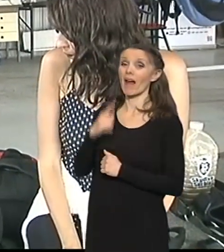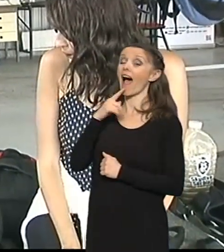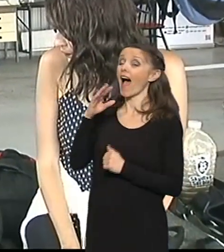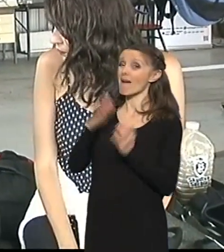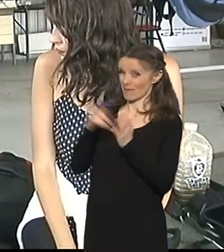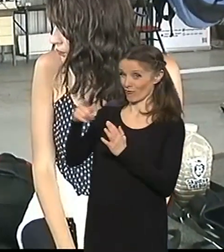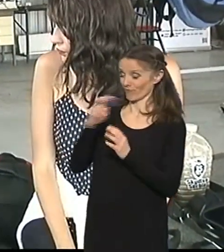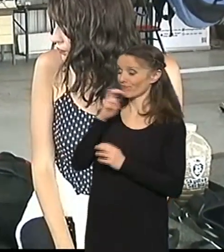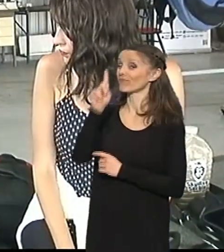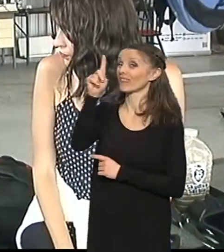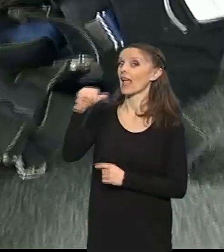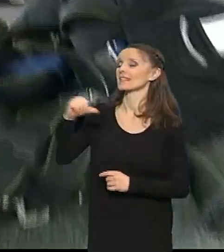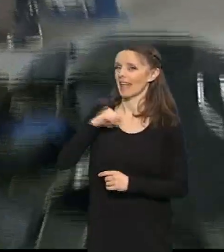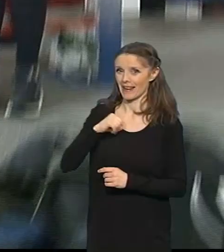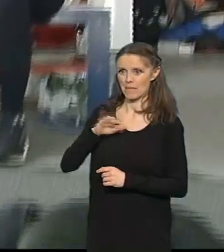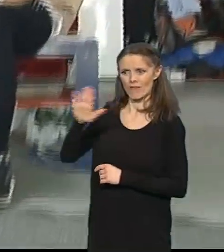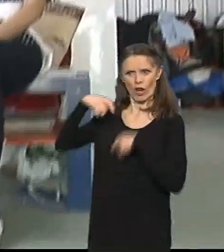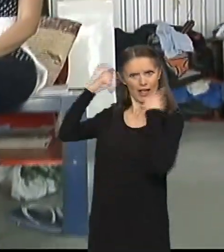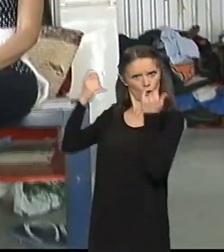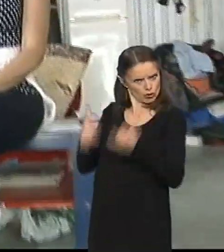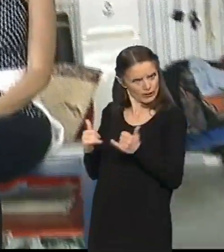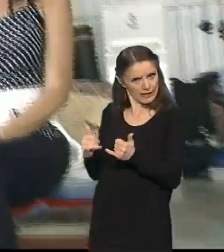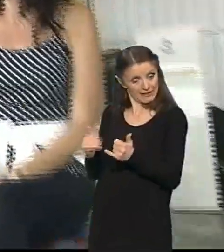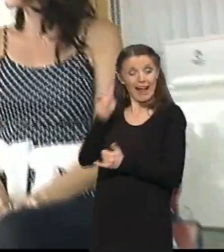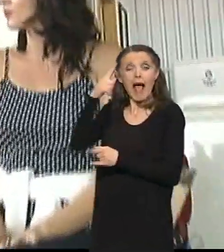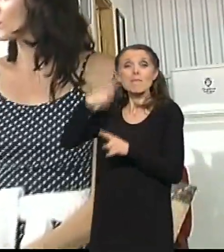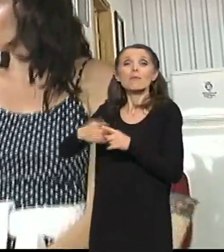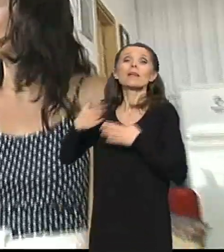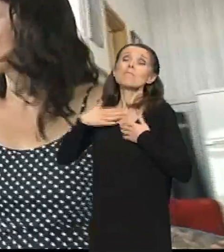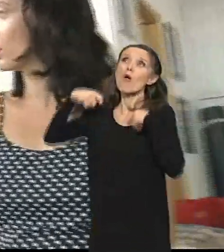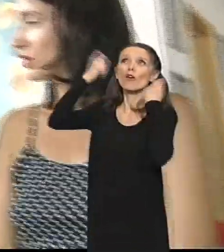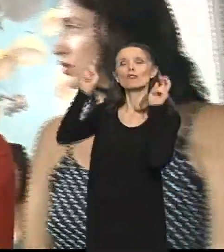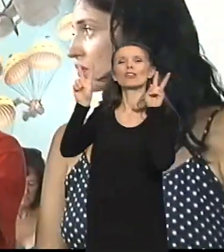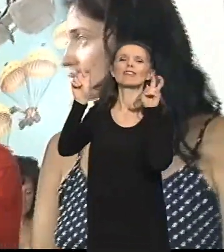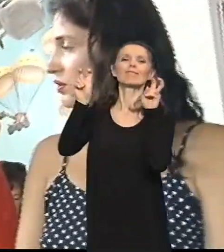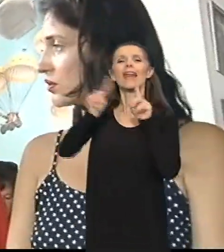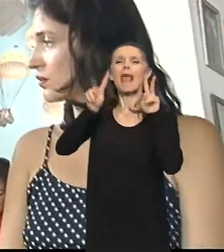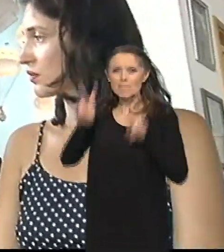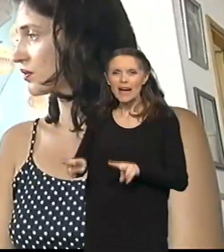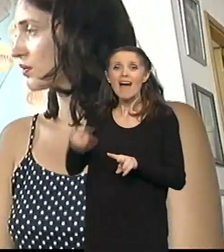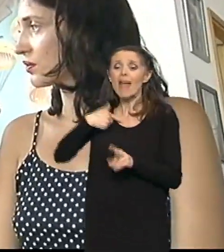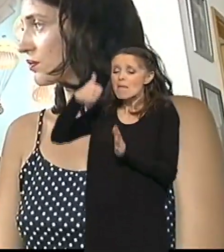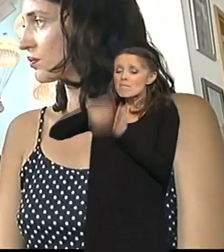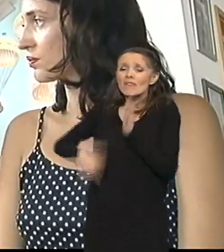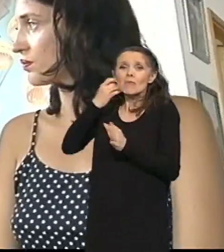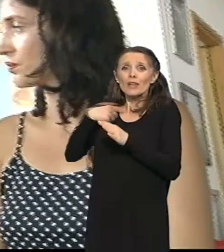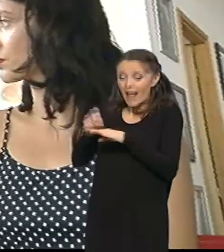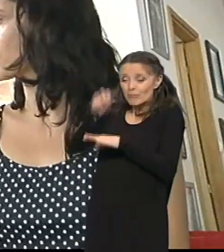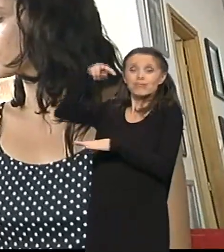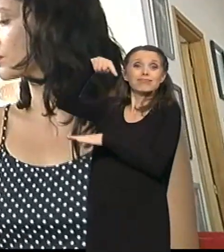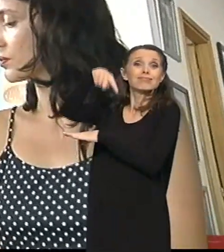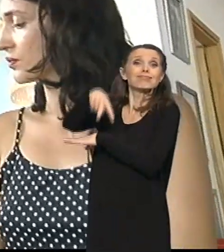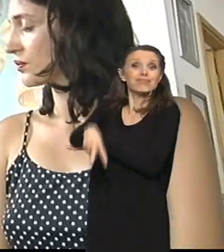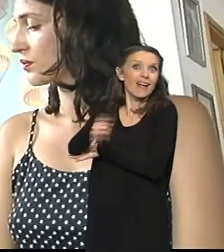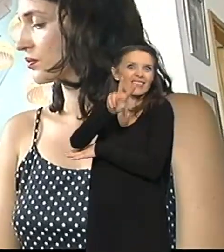koincidencija jeste da je njen rođendan danas, je i moj padobranski rođendan. Tako da, ja sam skočio 23.